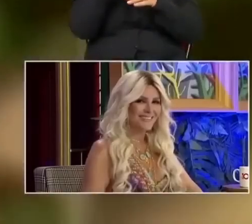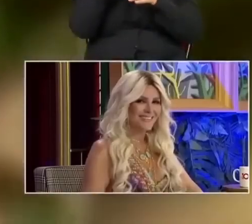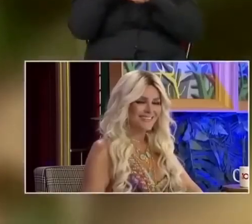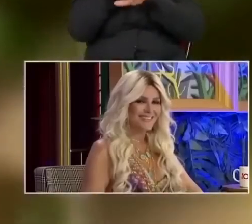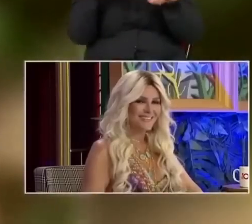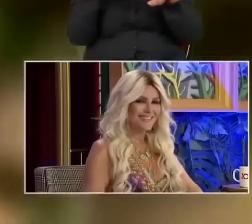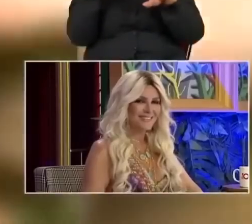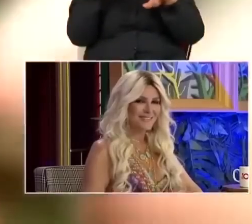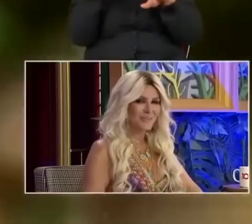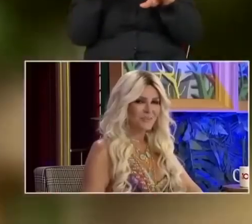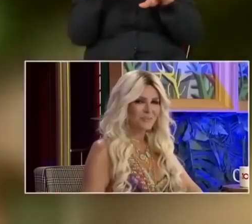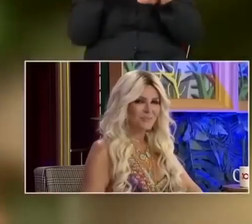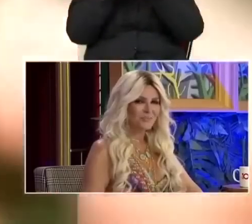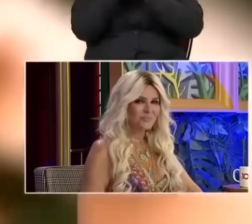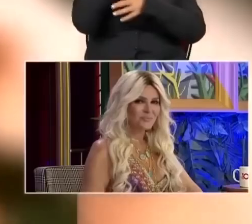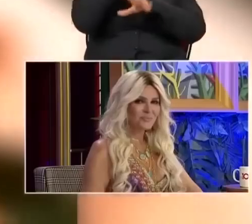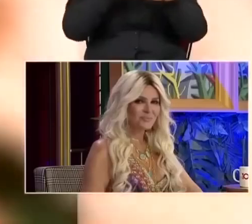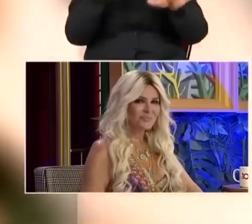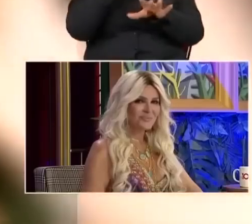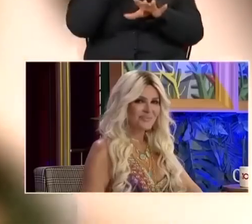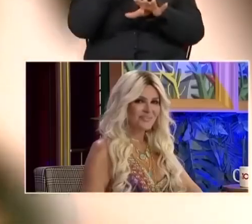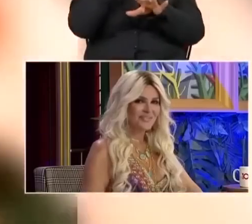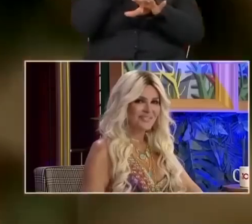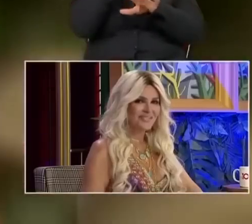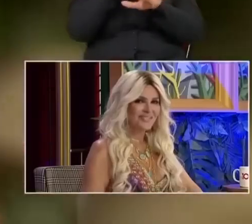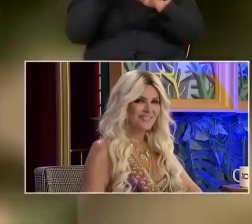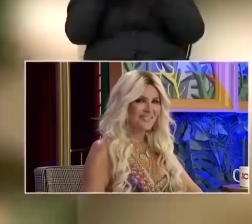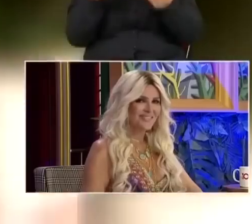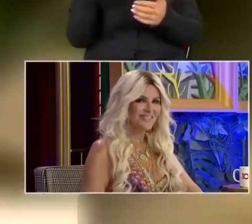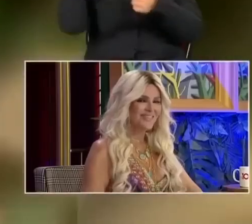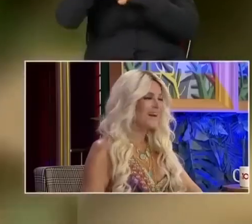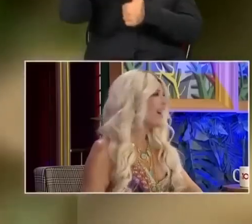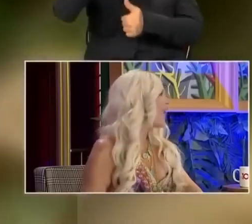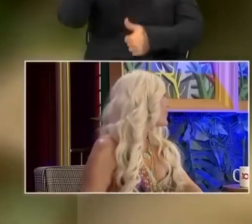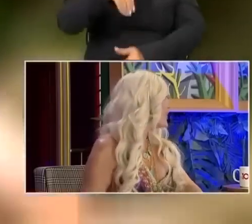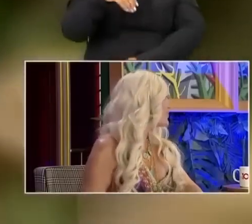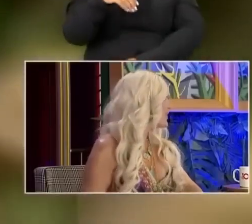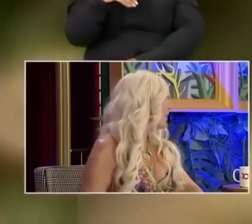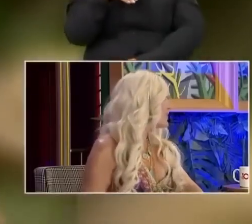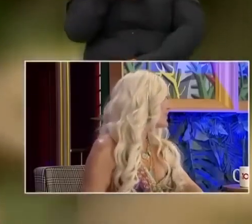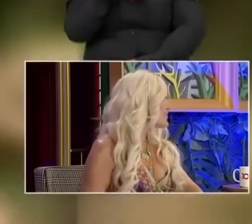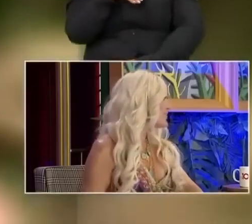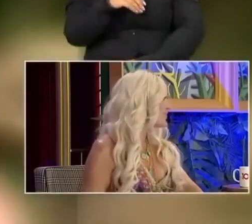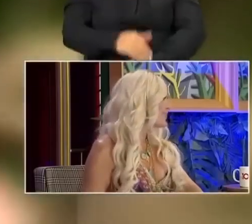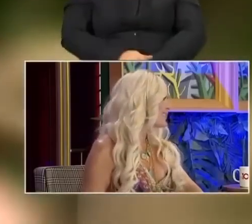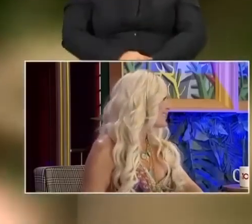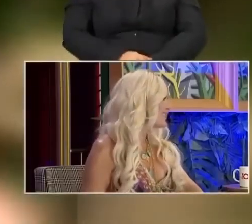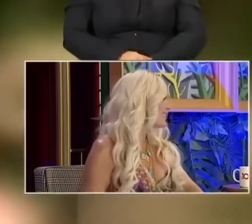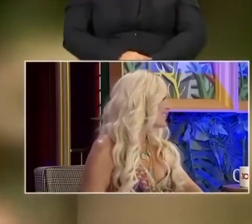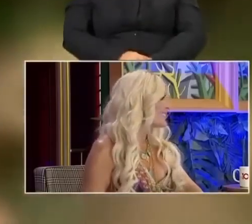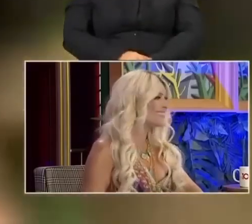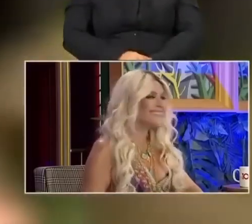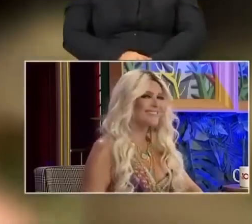okay. Dinner okay. Then fly. Ya ama gene geleceğiz dinner yani. Dinner here. Dinner here. Oh.